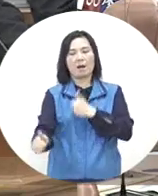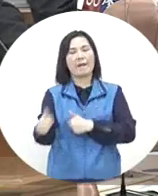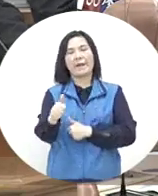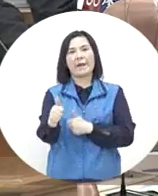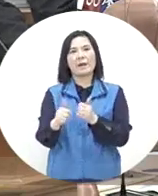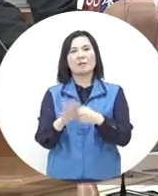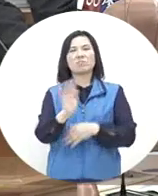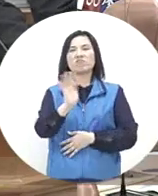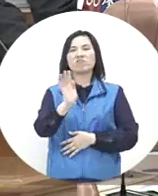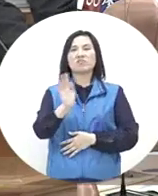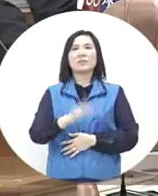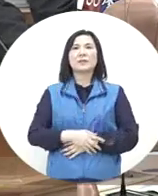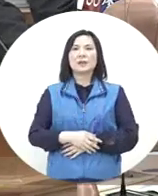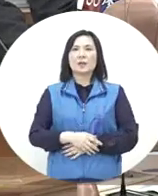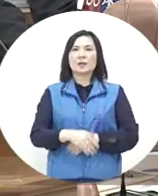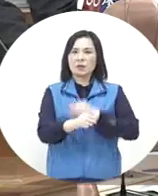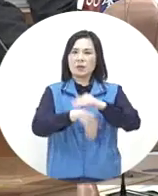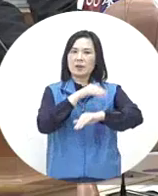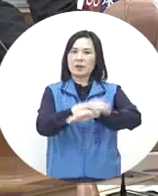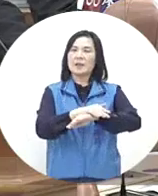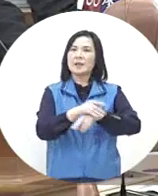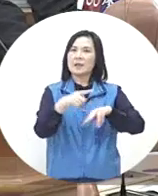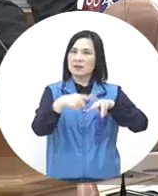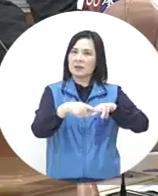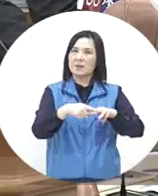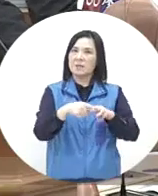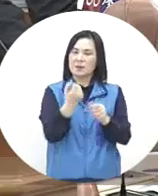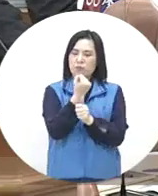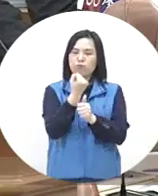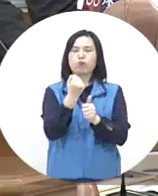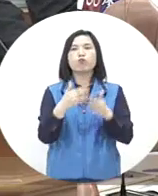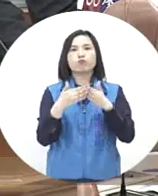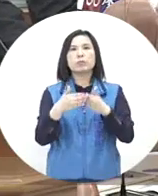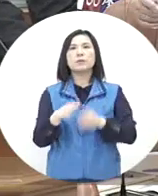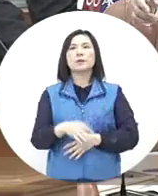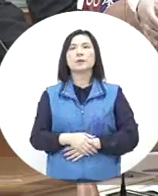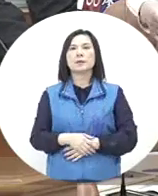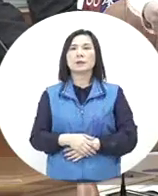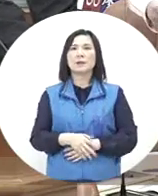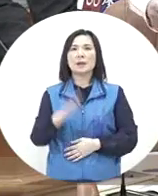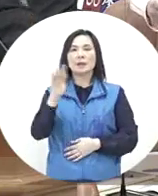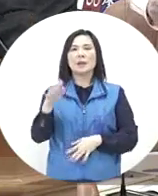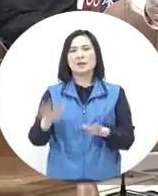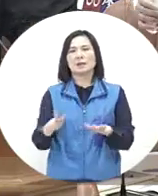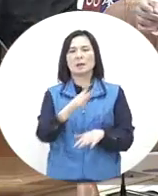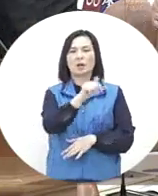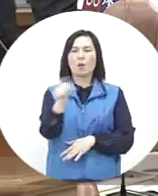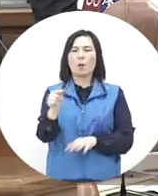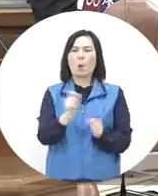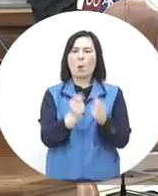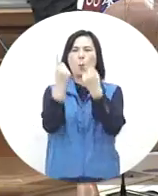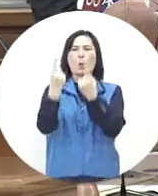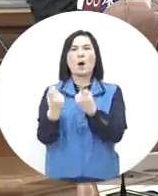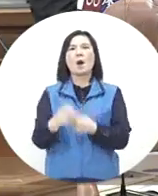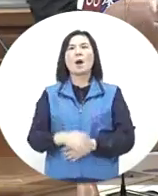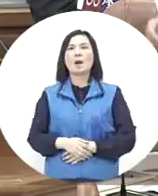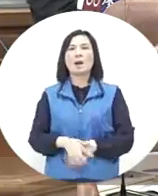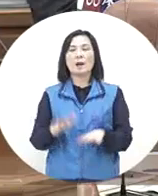定要把成本控制到合理的范围。但是因为标不出去，你嘛知影今麦不给嘛 哈。 像我们现在的总